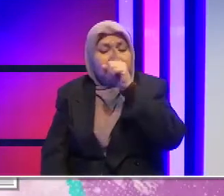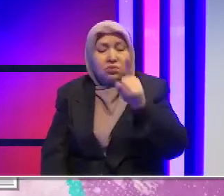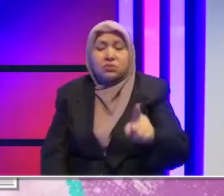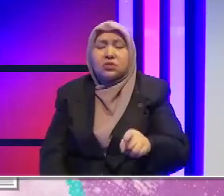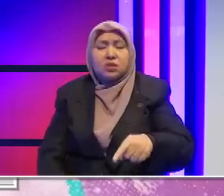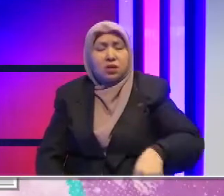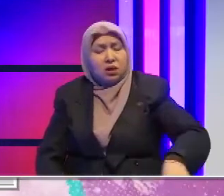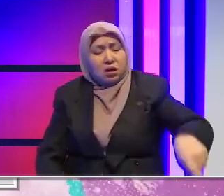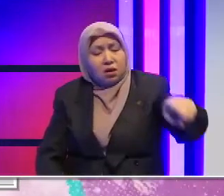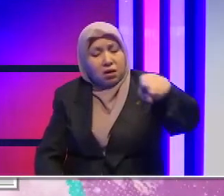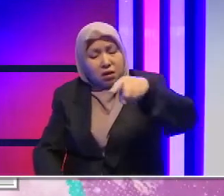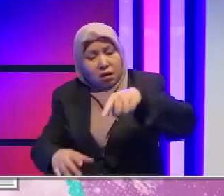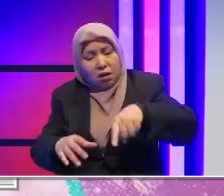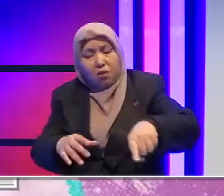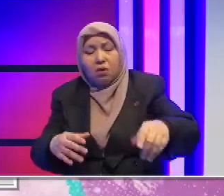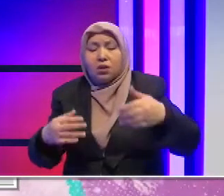مستقيم.